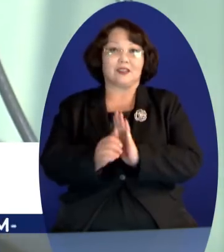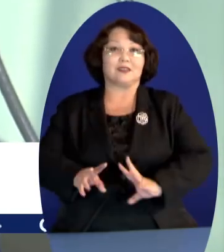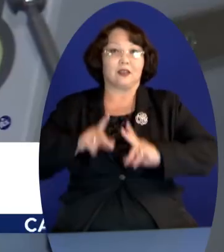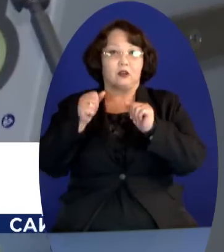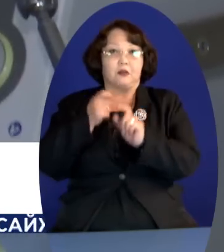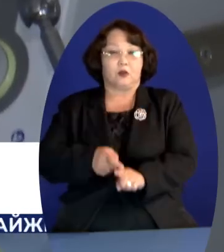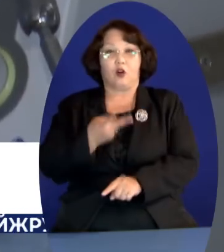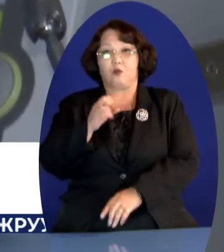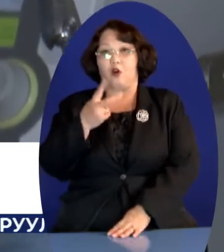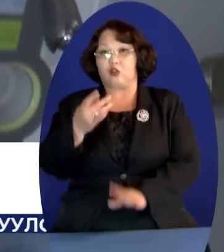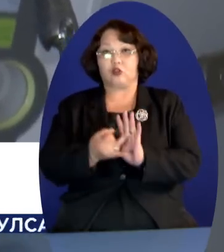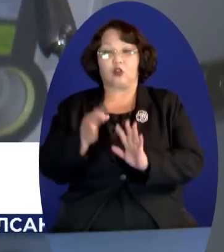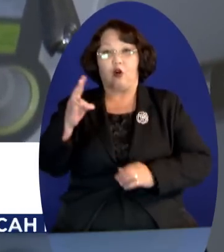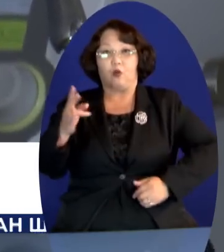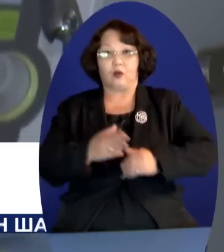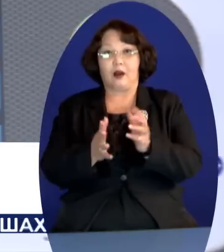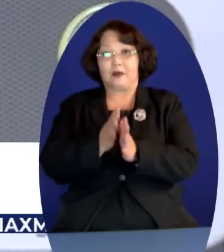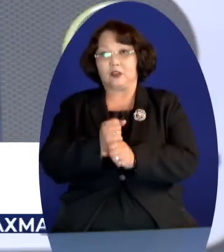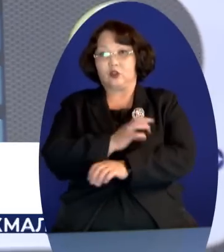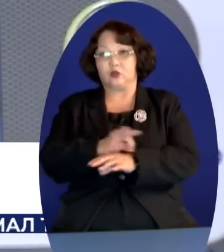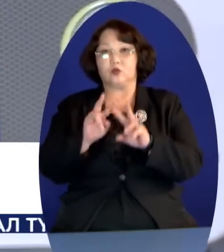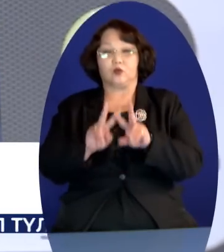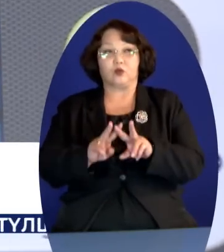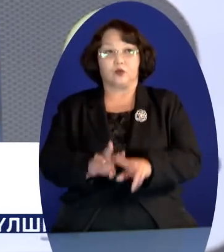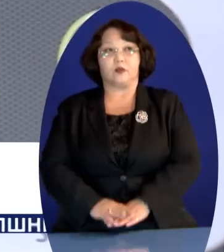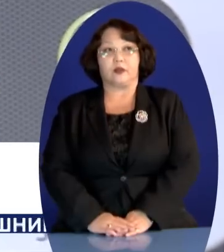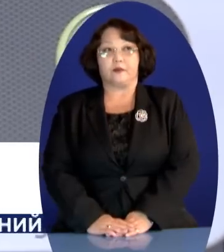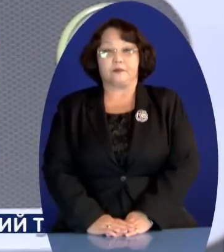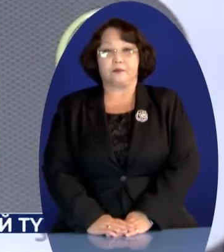чиглэлээр 2027 хүртэл хамтын ажиллагааны төслийг үргэлжлүүлэх юм.